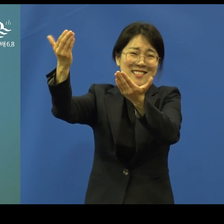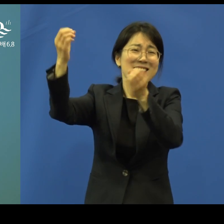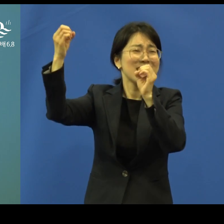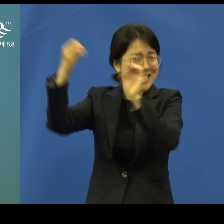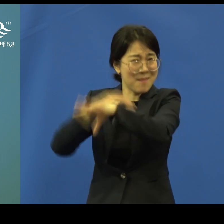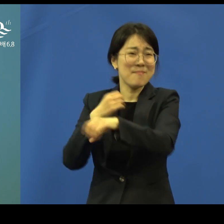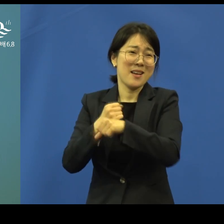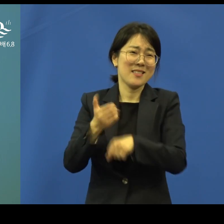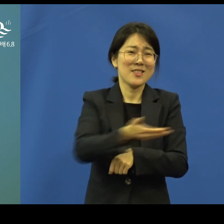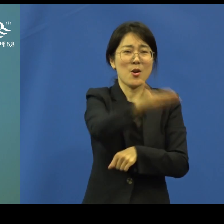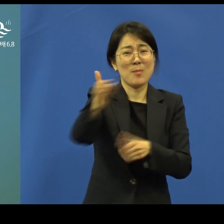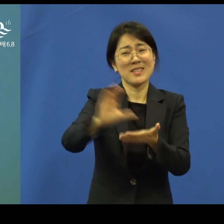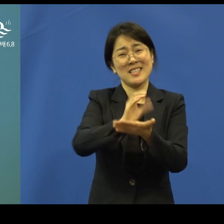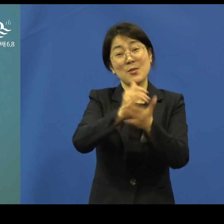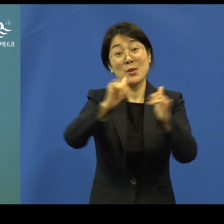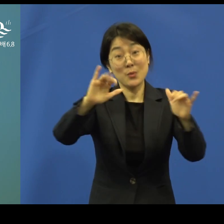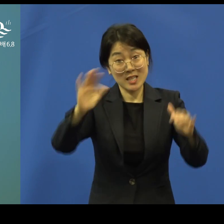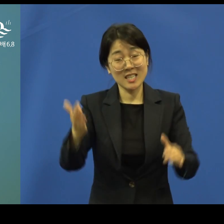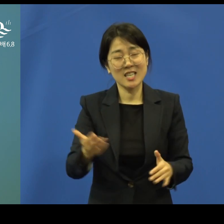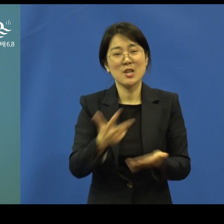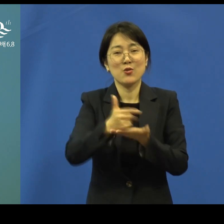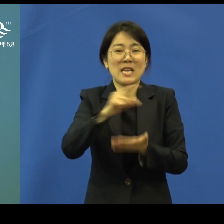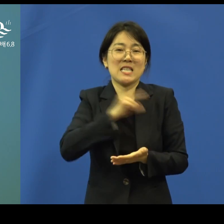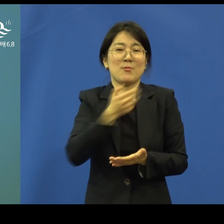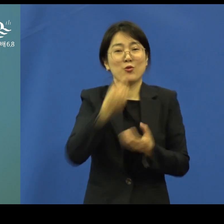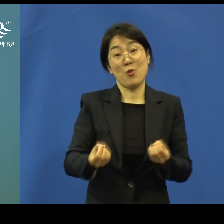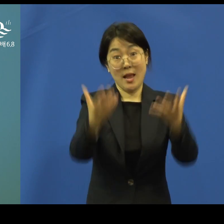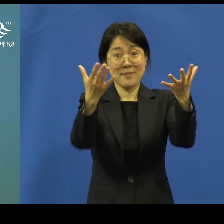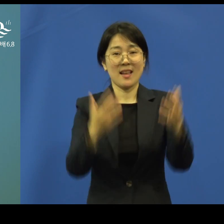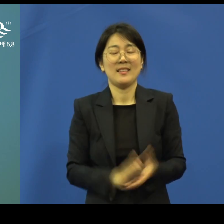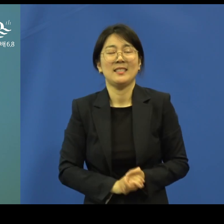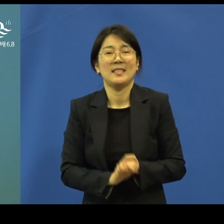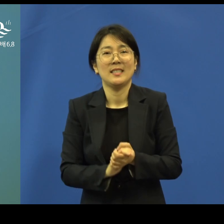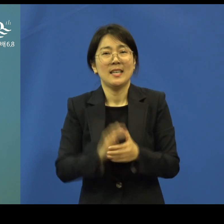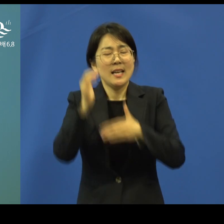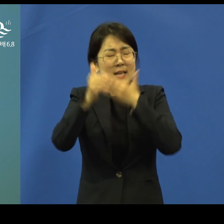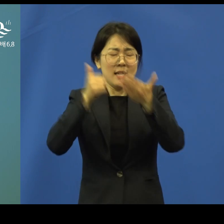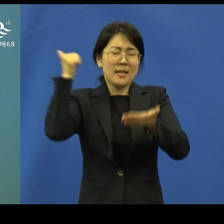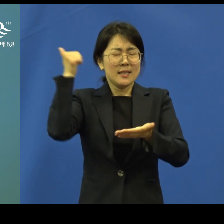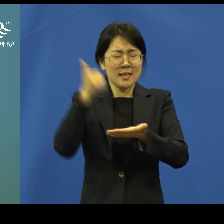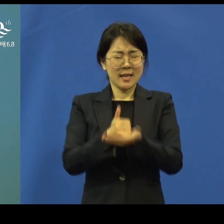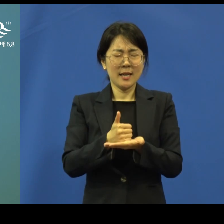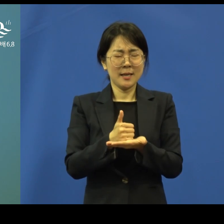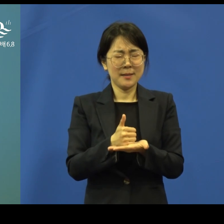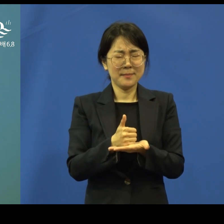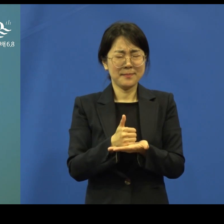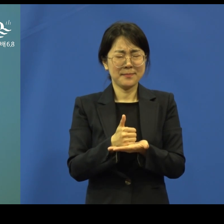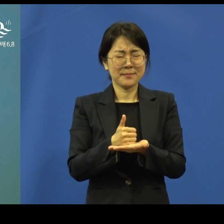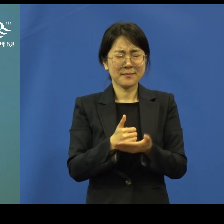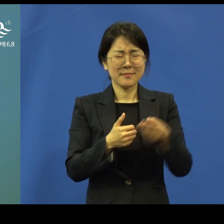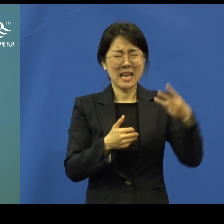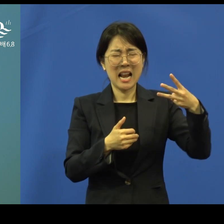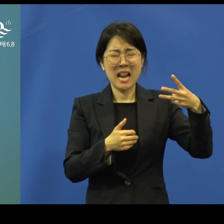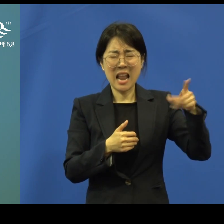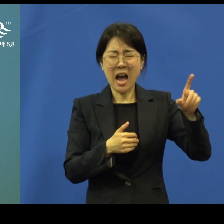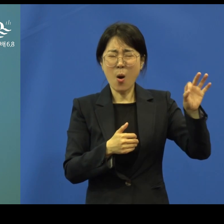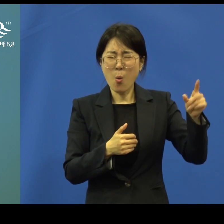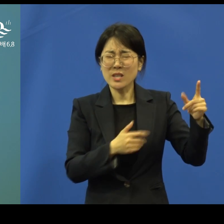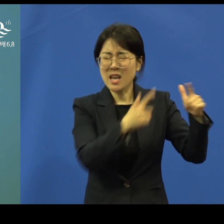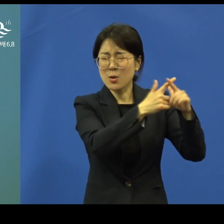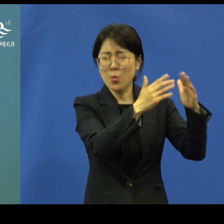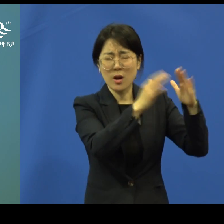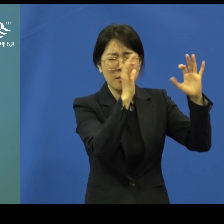그런 그리스도인들이 되시기를 주의 이름으로 축원합니다. 하나님, 오늘도 우리의 라우디게 교회를 보면서 우리의